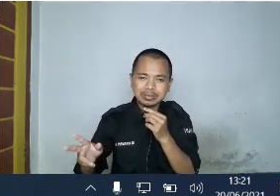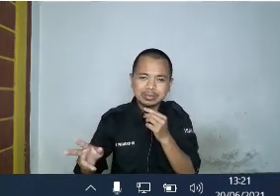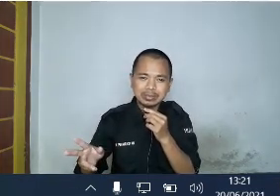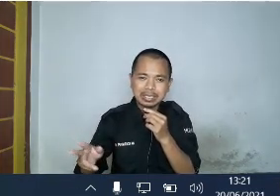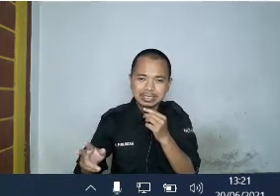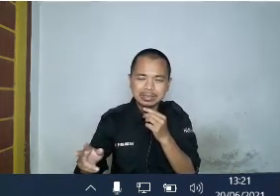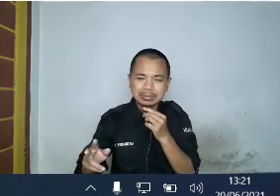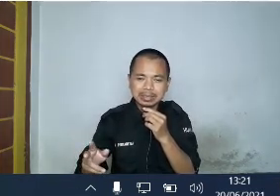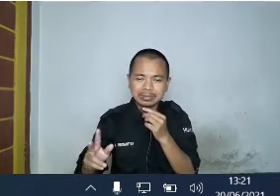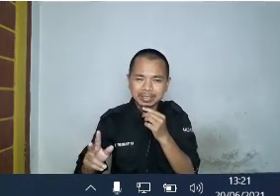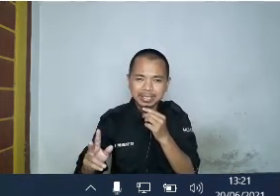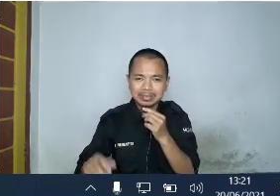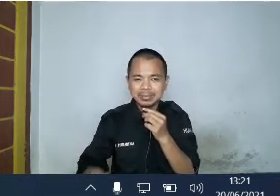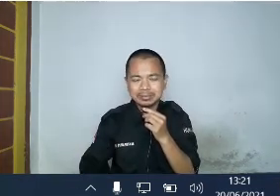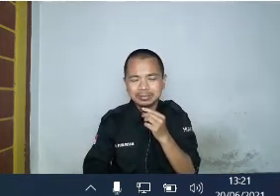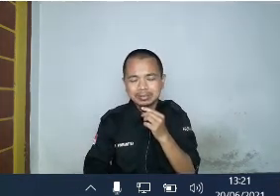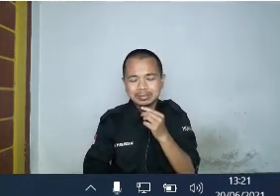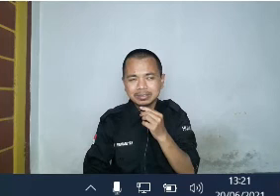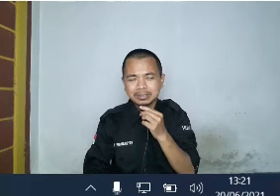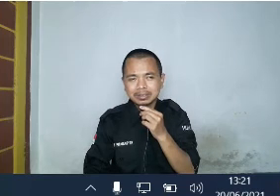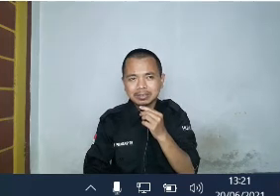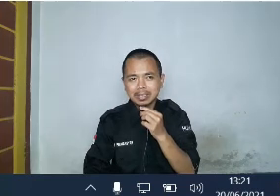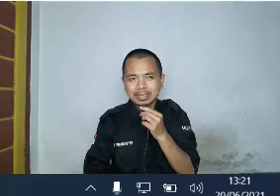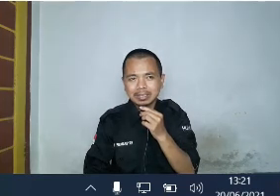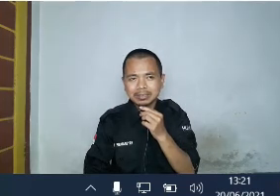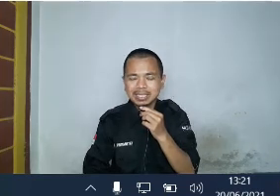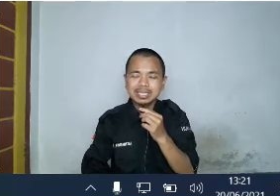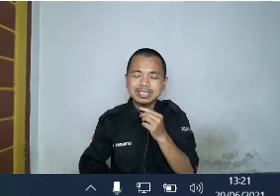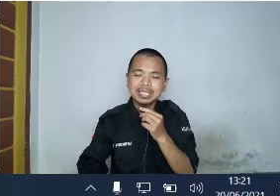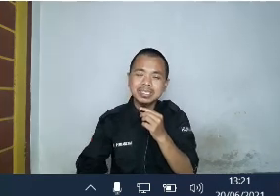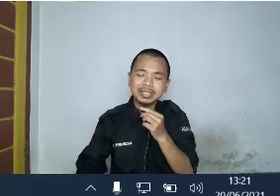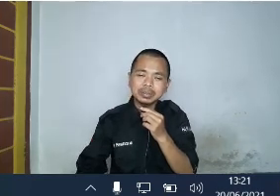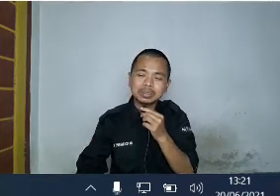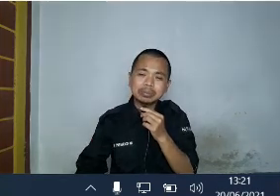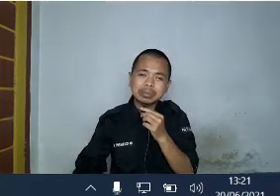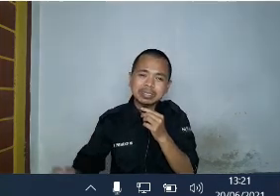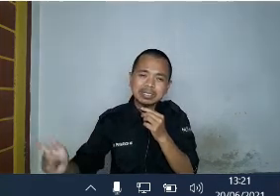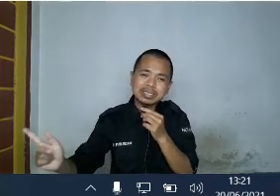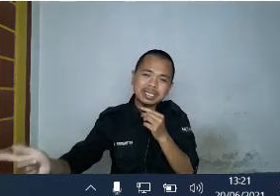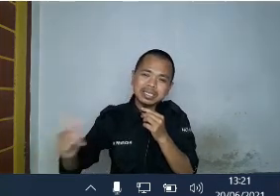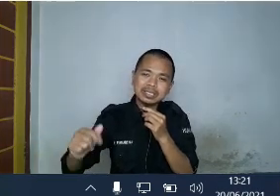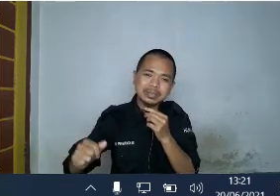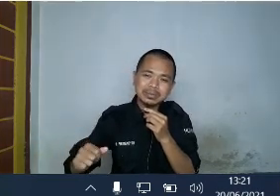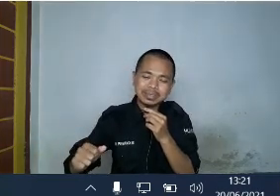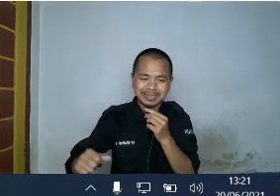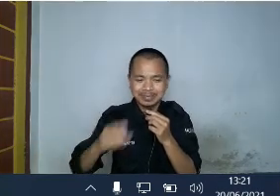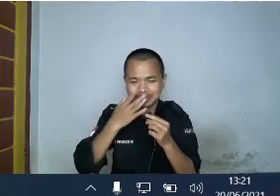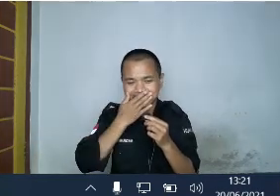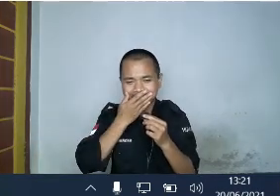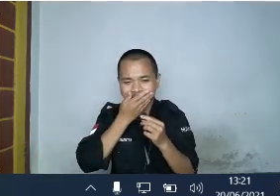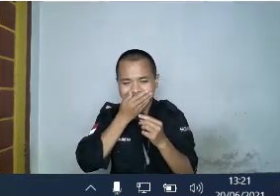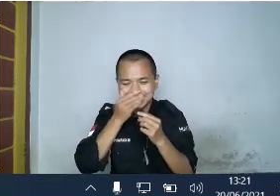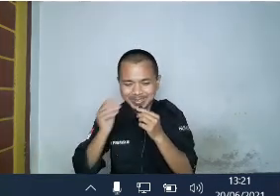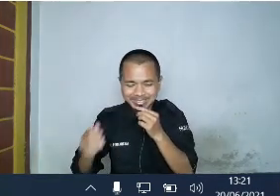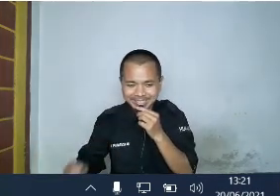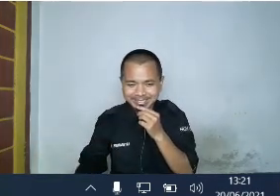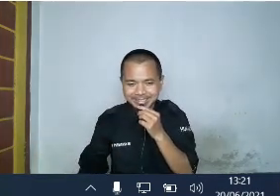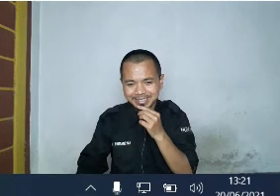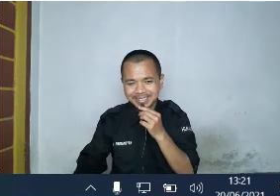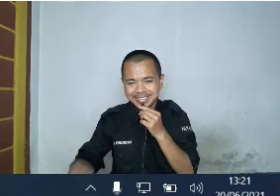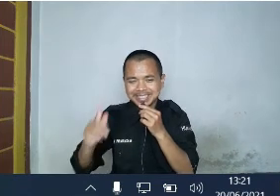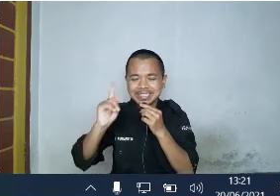111 hari satu mata kuliah Hai nah cara ngerjainnya itu teman-teman selesaiin izin kok